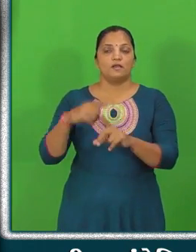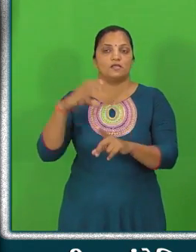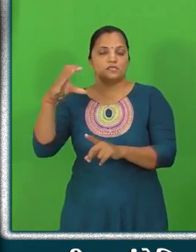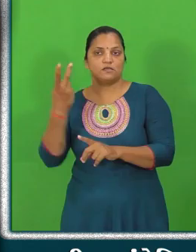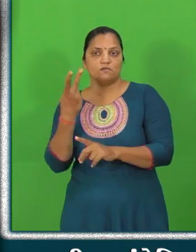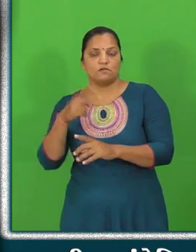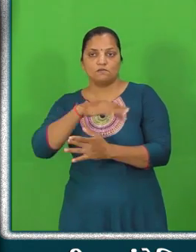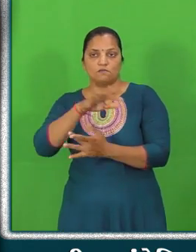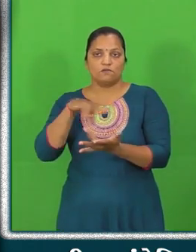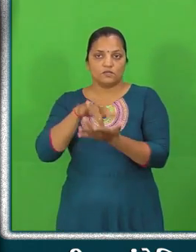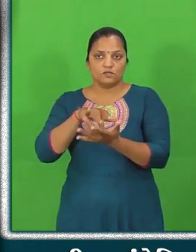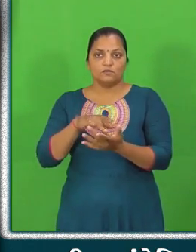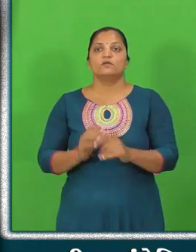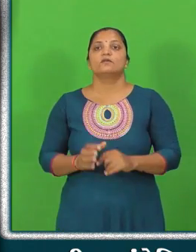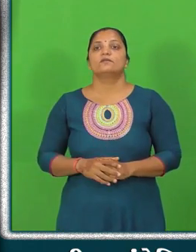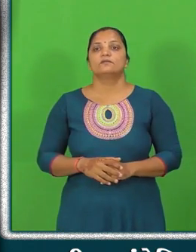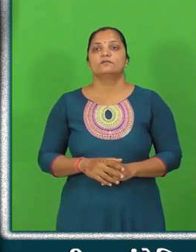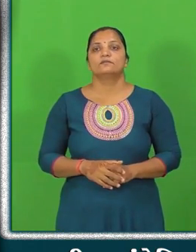વસ્તુને મૂકીશ